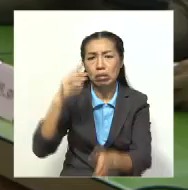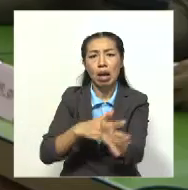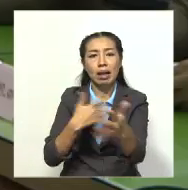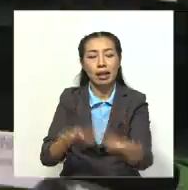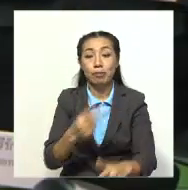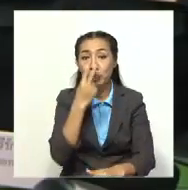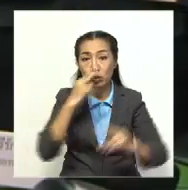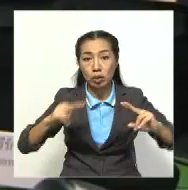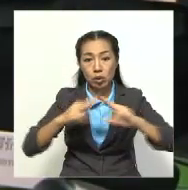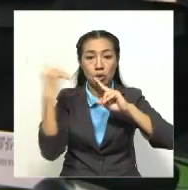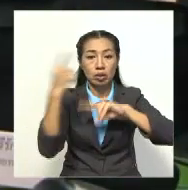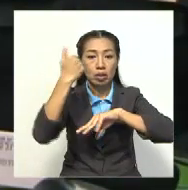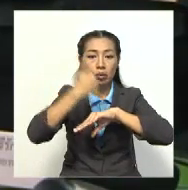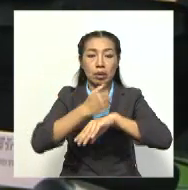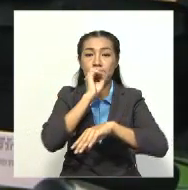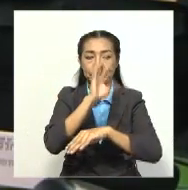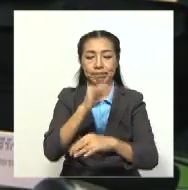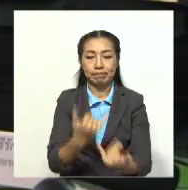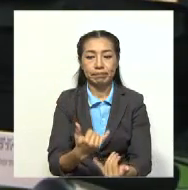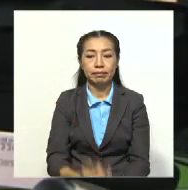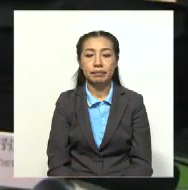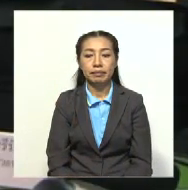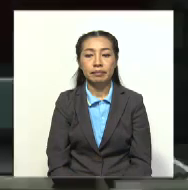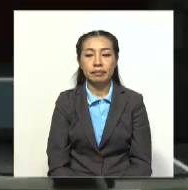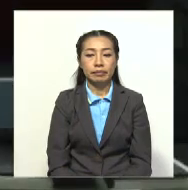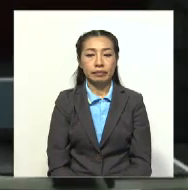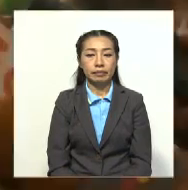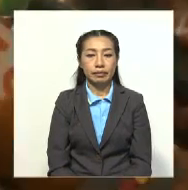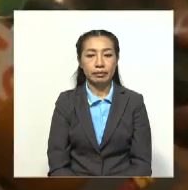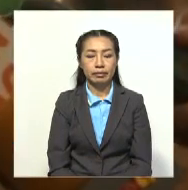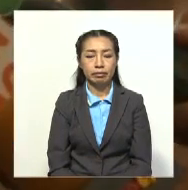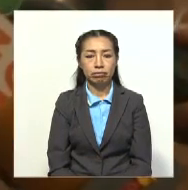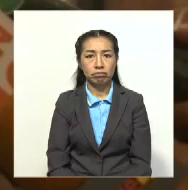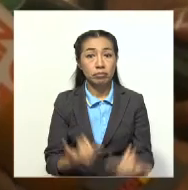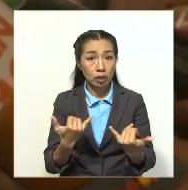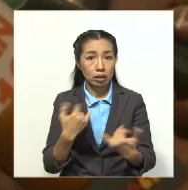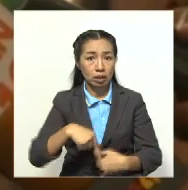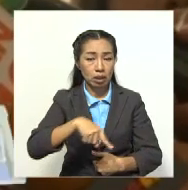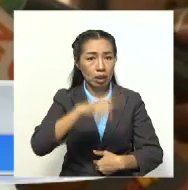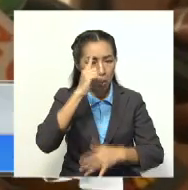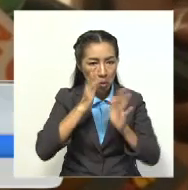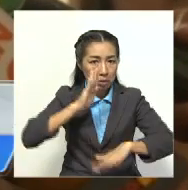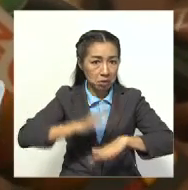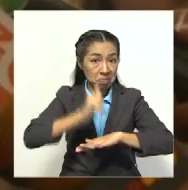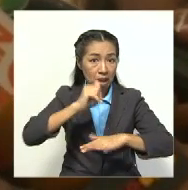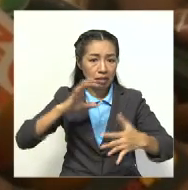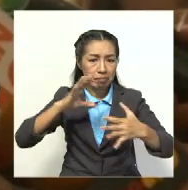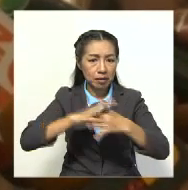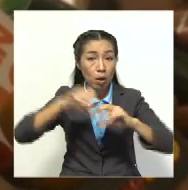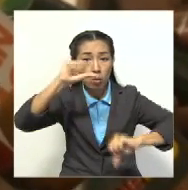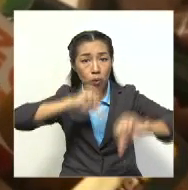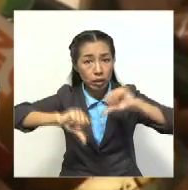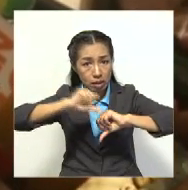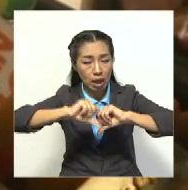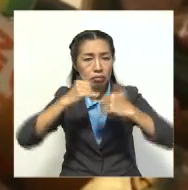อนจากท่านรัฐมนตรีว่าการกระทรวงการท่องเที่ยวและกีฬาค่ะ ขณะนี้ระดับเจ้าหน้าที่ที่เป็นผู้เชี่ยวชาญทางด้านวิท